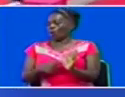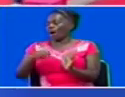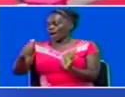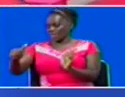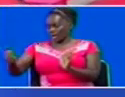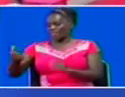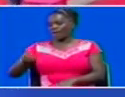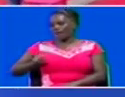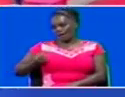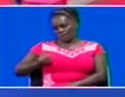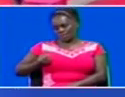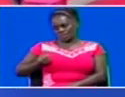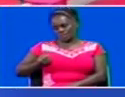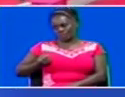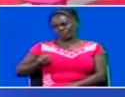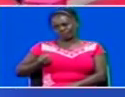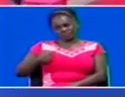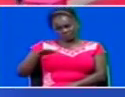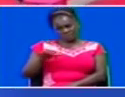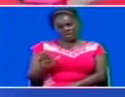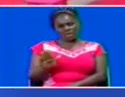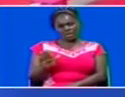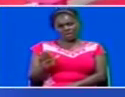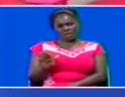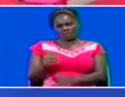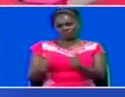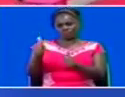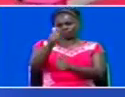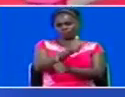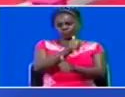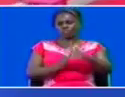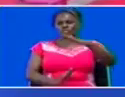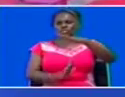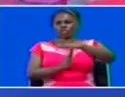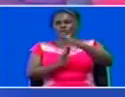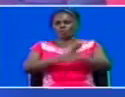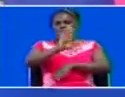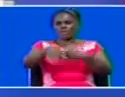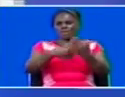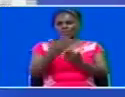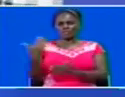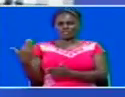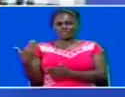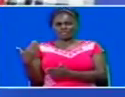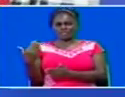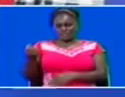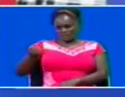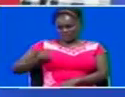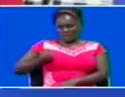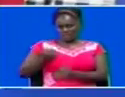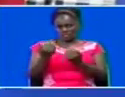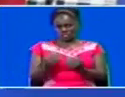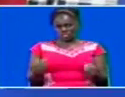the girls that she stands above everyone else in everything. Birebeta ambaye ana